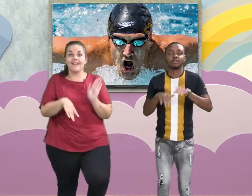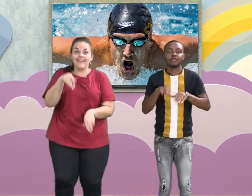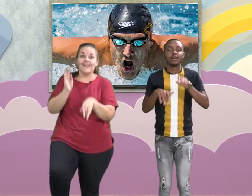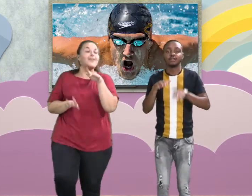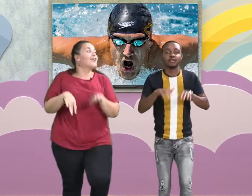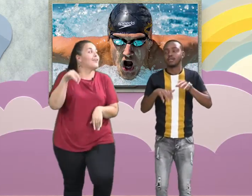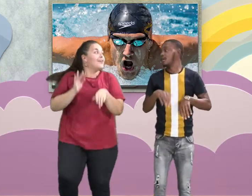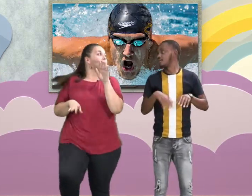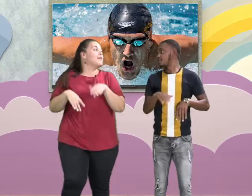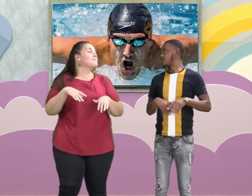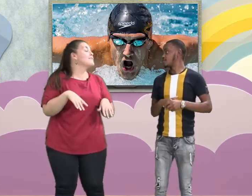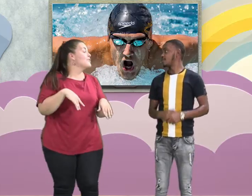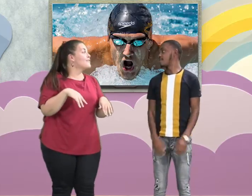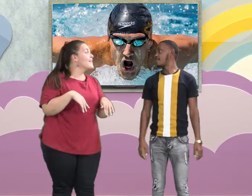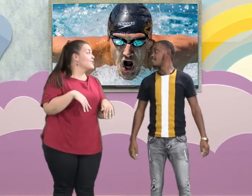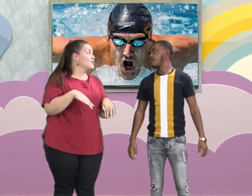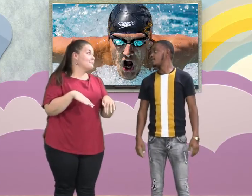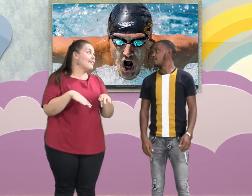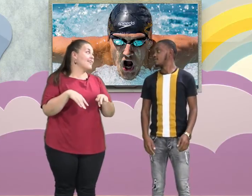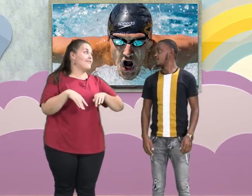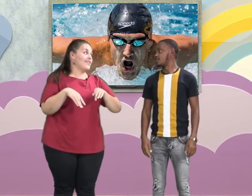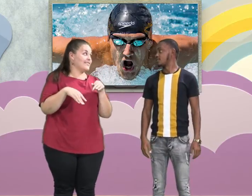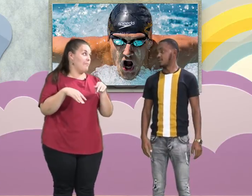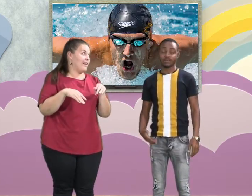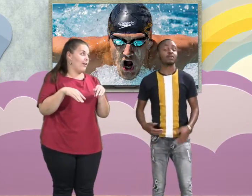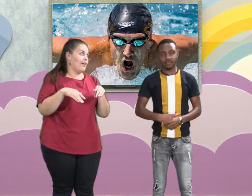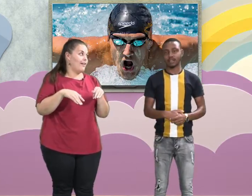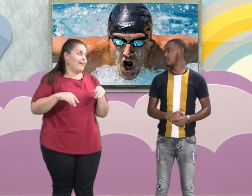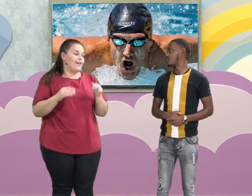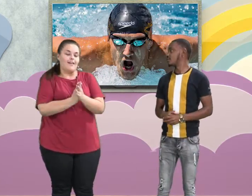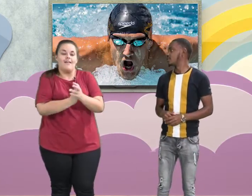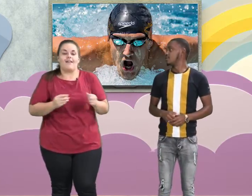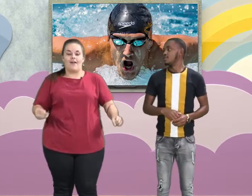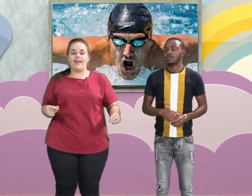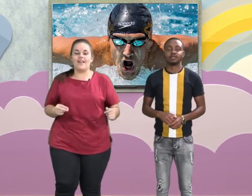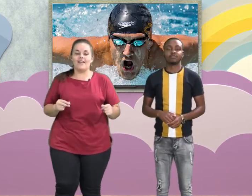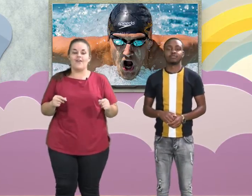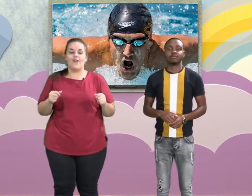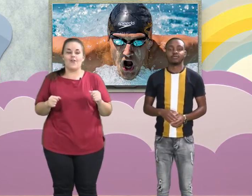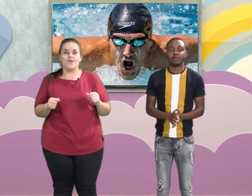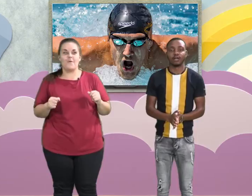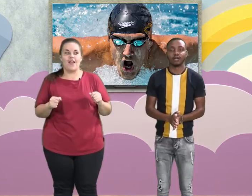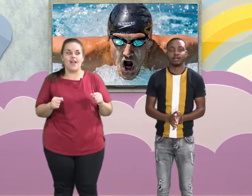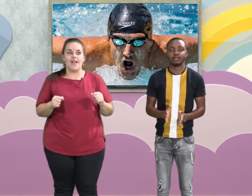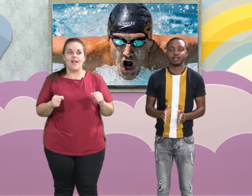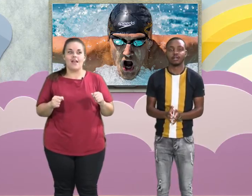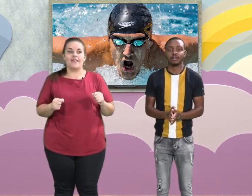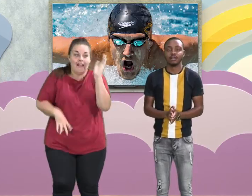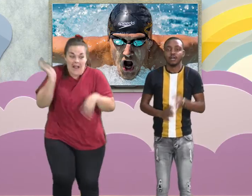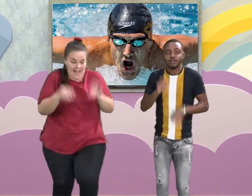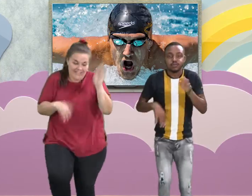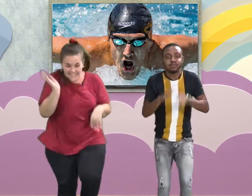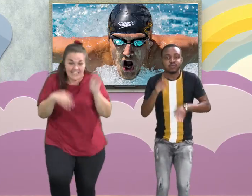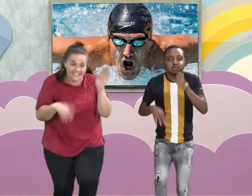so. Ja. Maar nou moet jy dit vinnig doen. Ons moet kyk wie kan die vinnigste paddle. Ons kan kijken. Okay, 1, 2, 3.